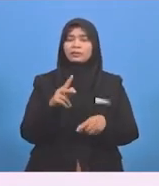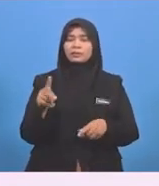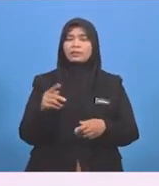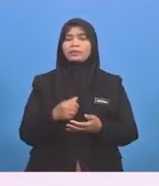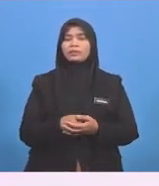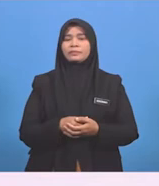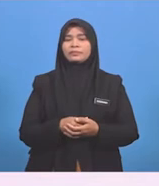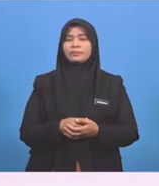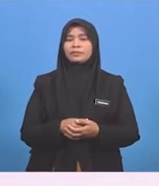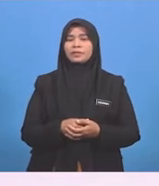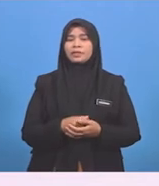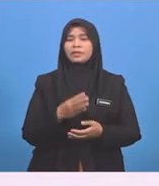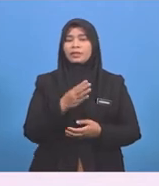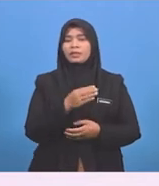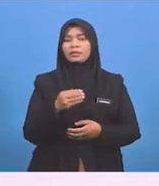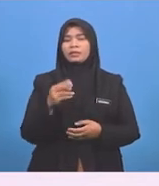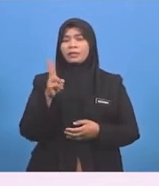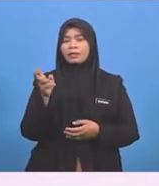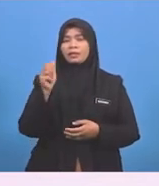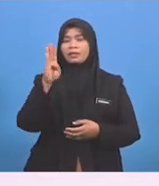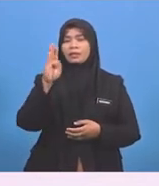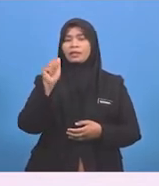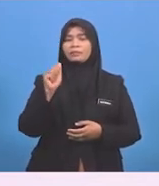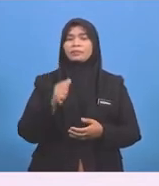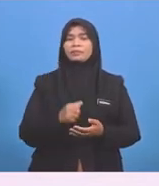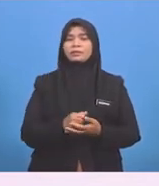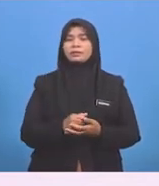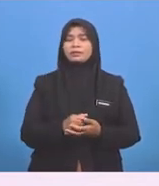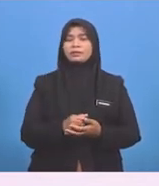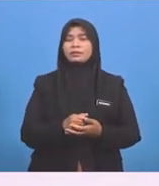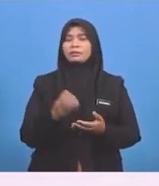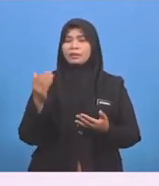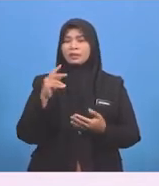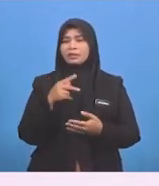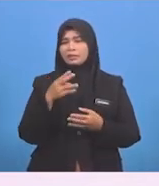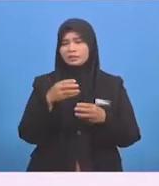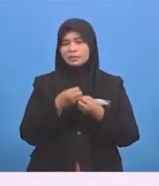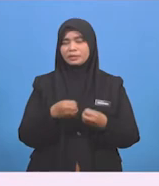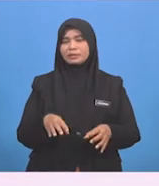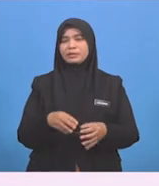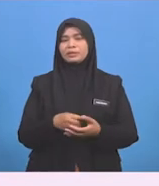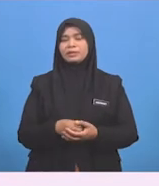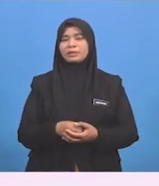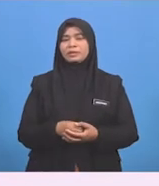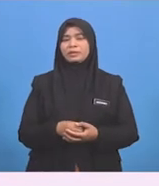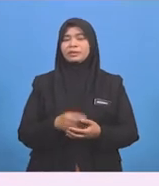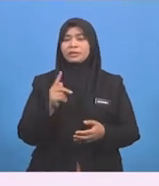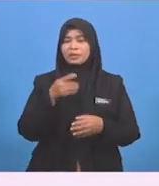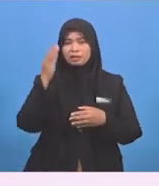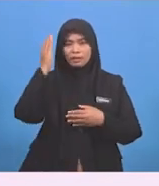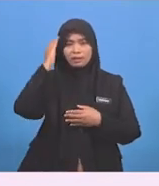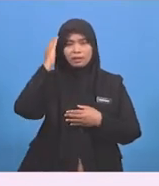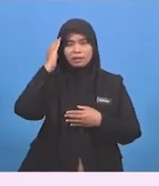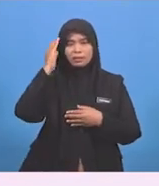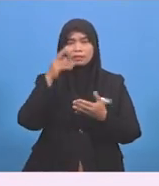tentu penguapan dan haba pendam tentu pelakuran. Mari kita selesaikan. Kita